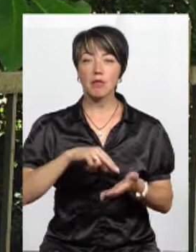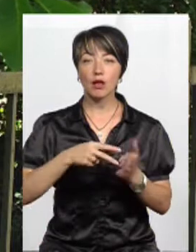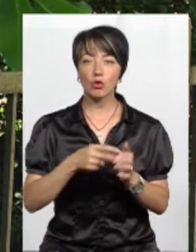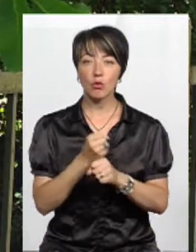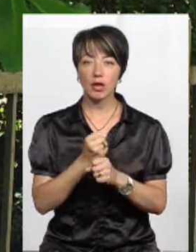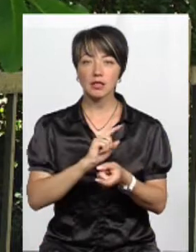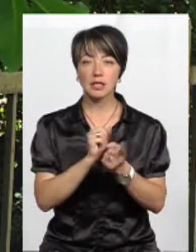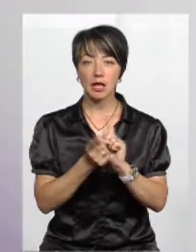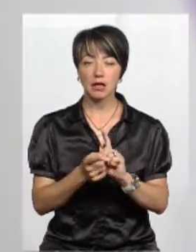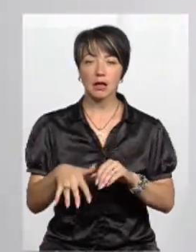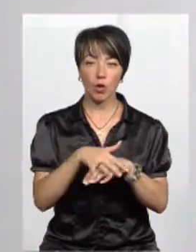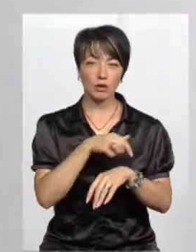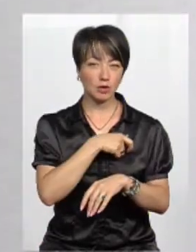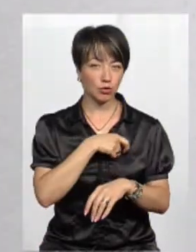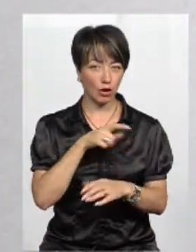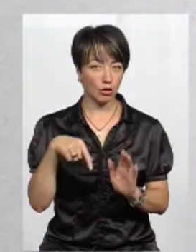якщо стане народним депутатом.